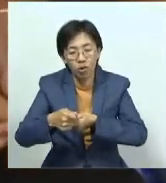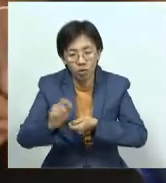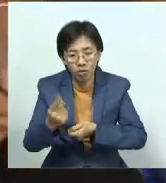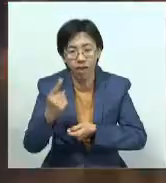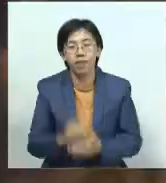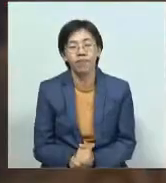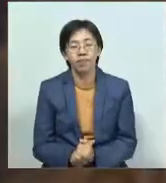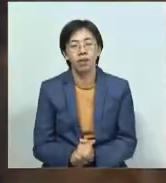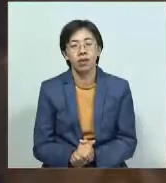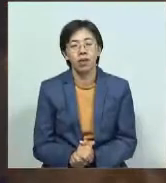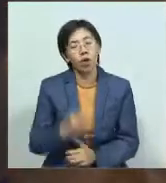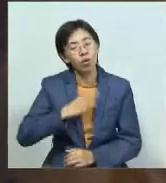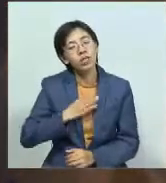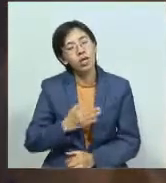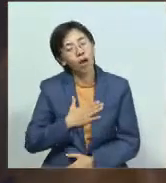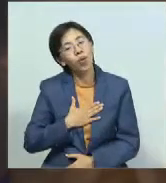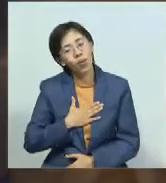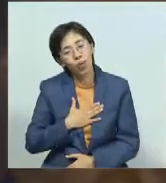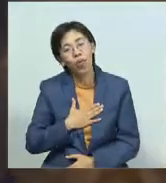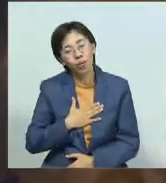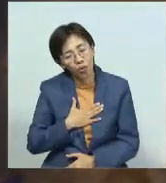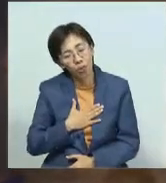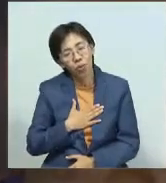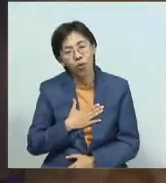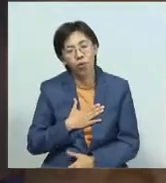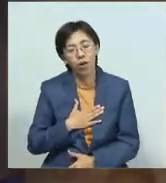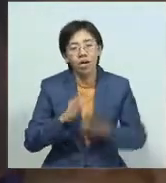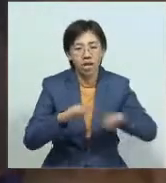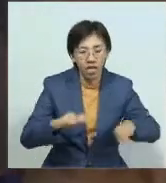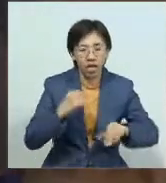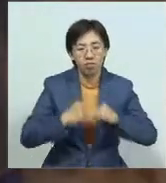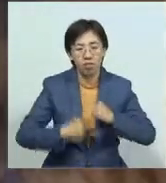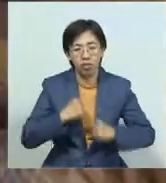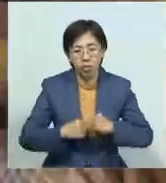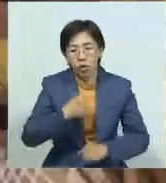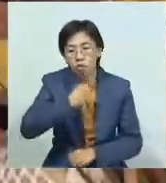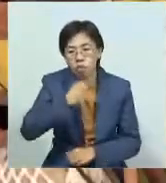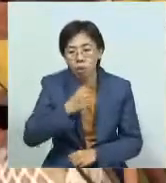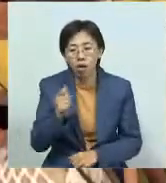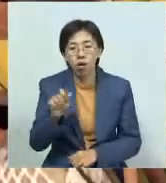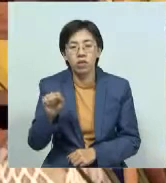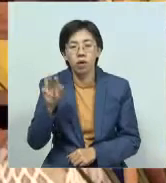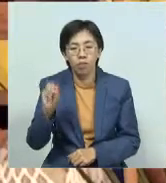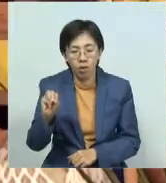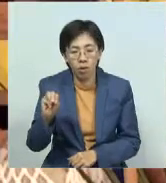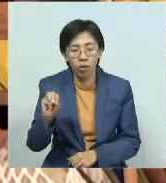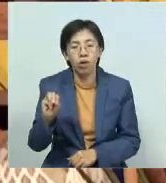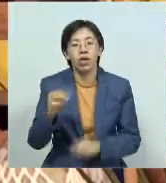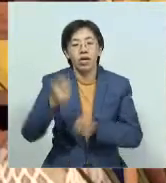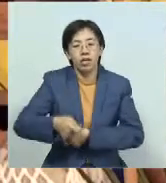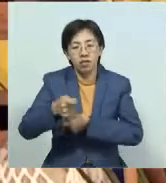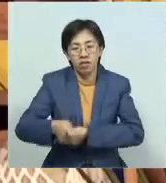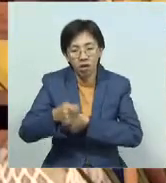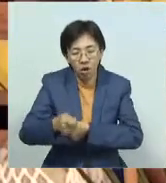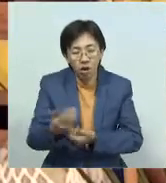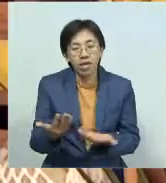ชนก็เป็นที่น่าชื่นใจว่าวันนี้ทุกคนไม่ว่าจะเด็กนะครับเยาวชนผู้สูงอายุอสม.นะครับเกษตรกร